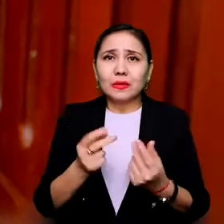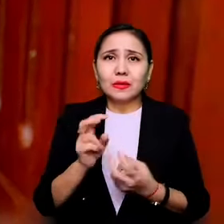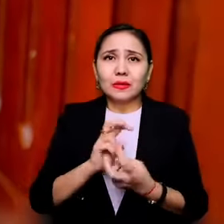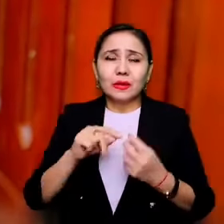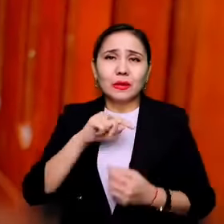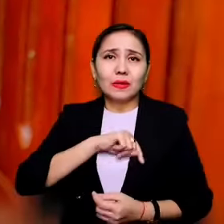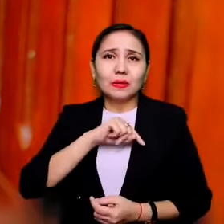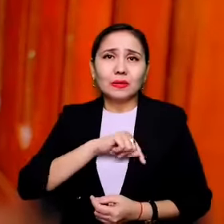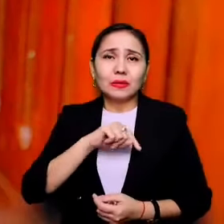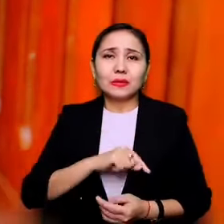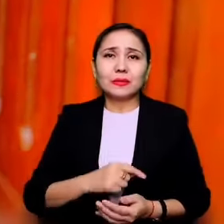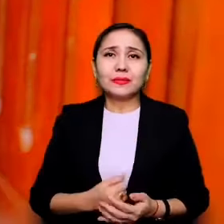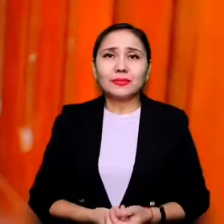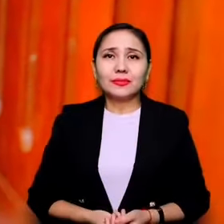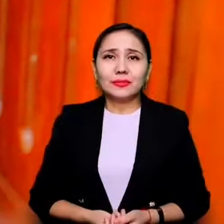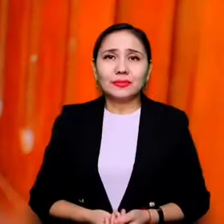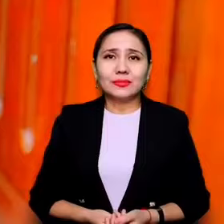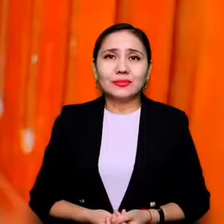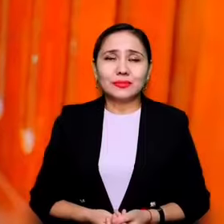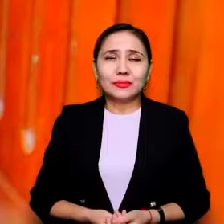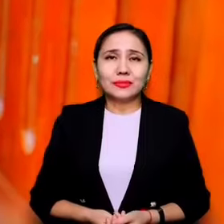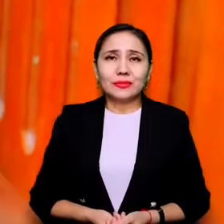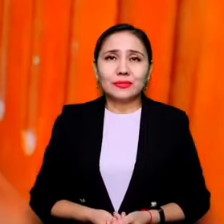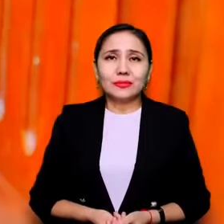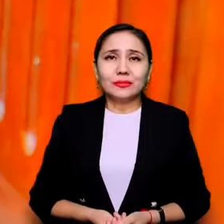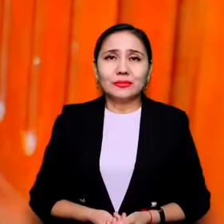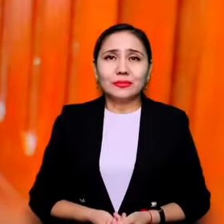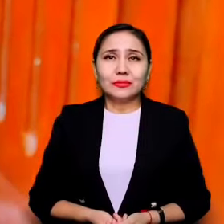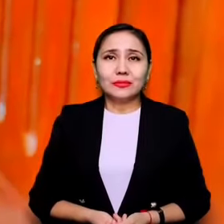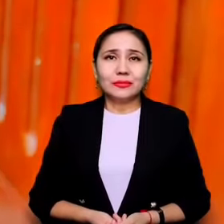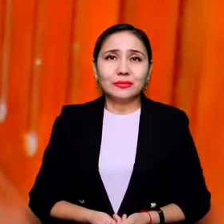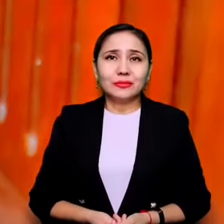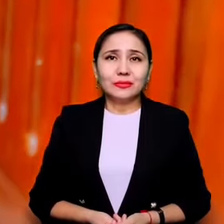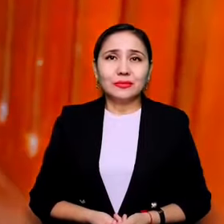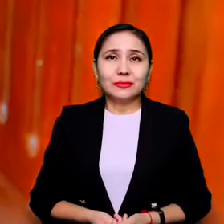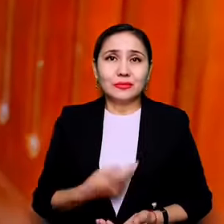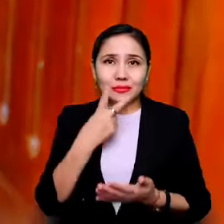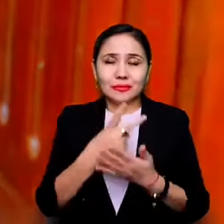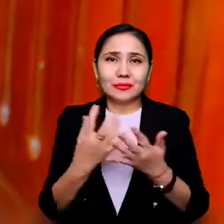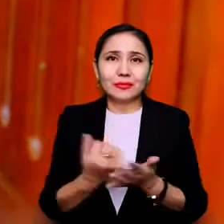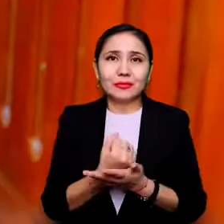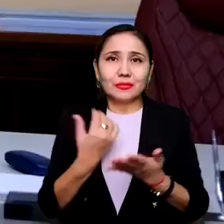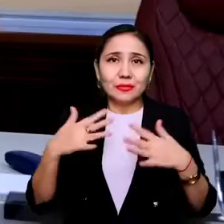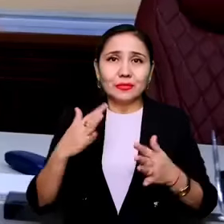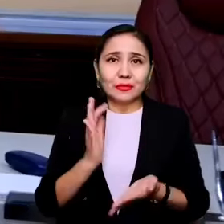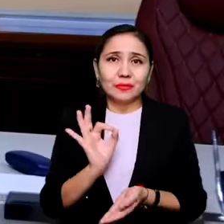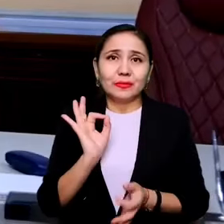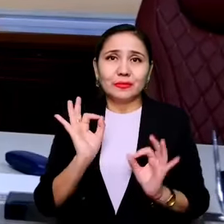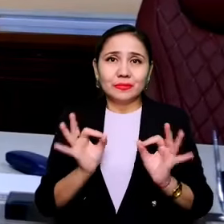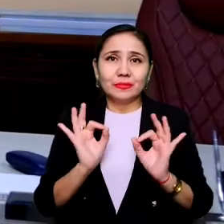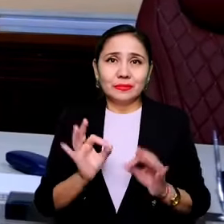Rezume. Axlat chelakdan yig'jimlangan qog'ozni oldi. Ha, mana topildi.